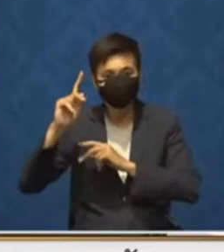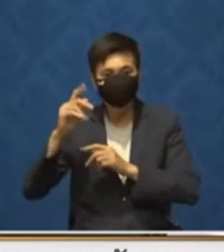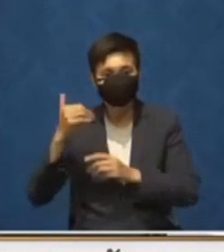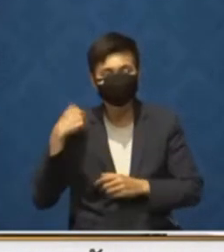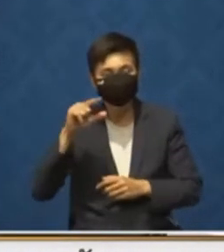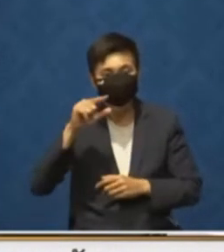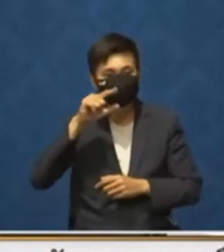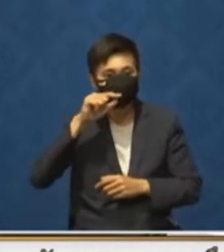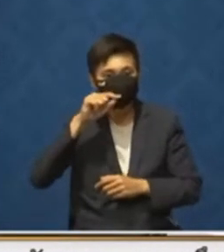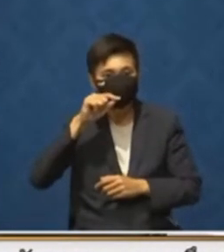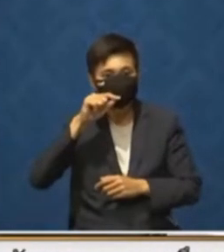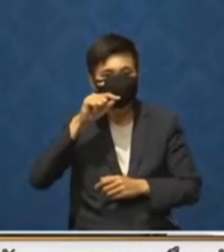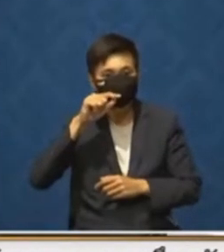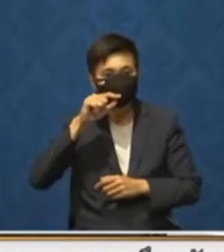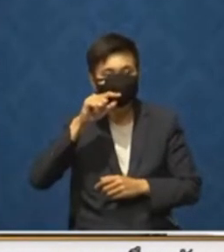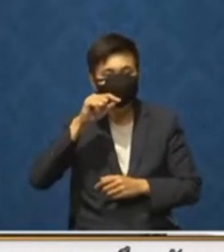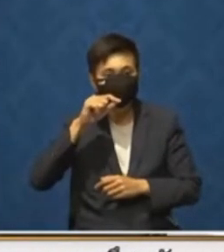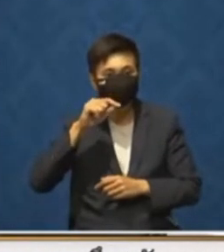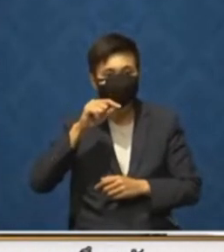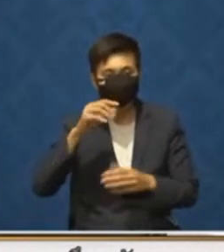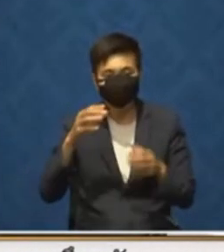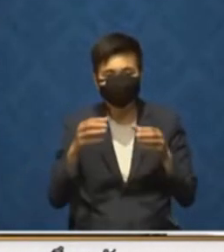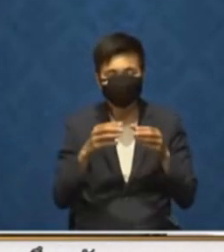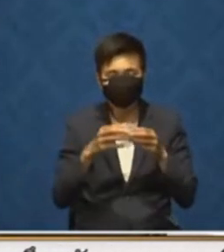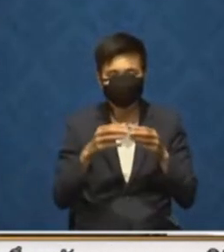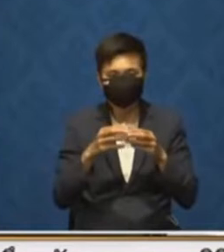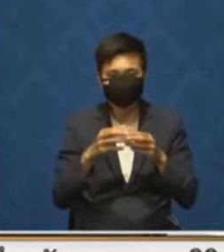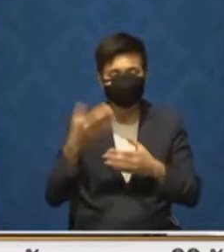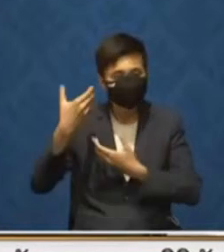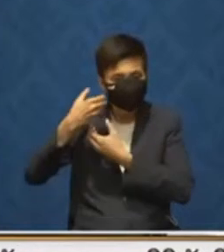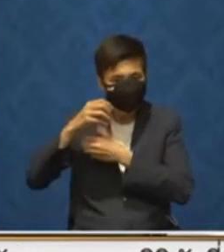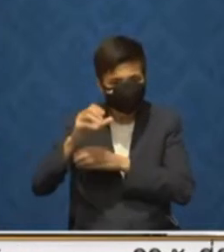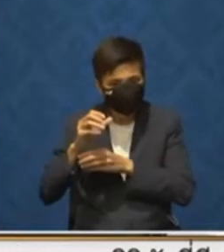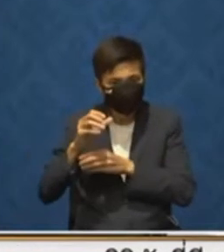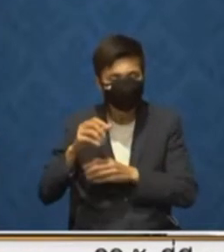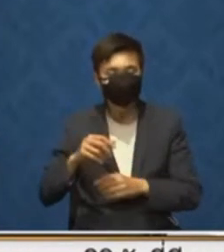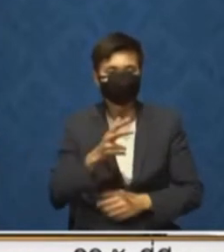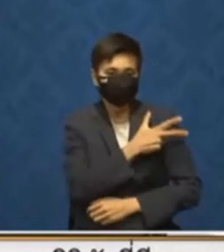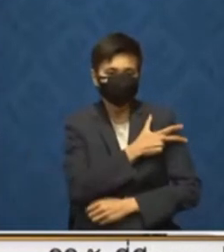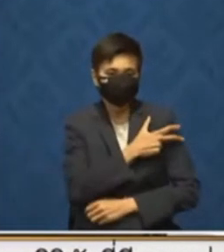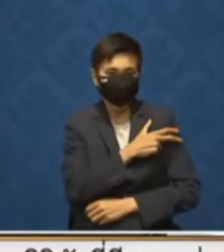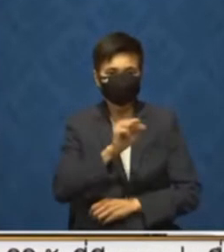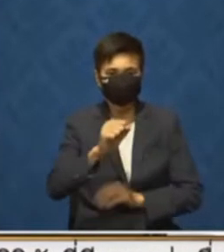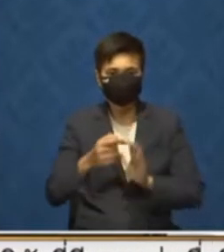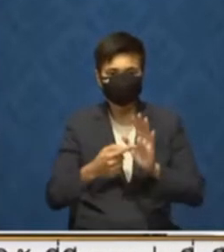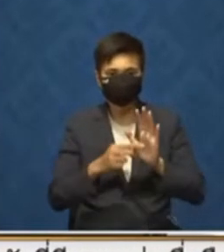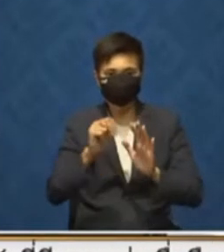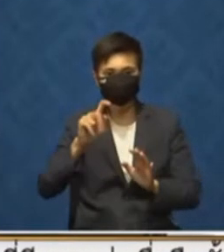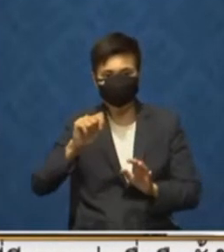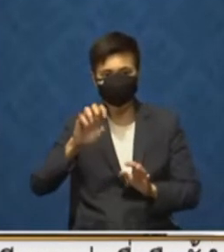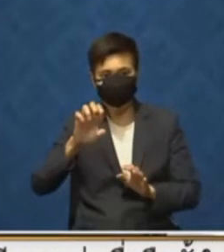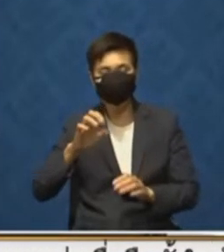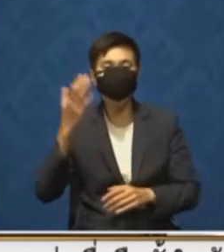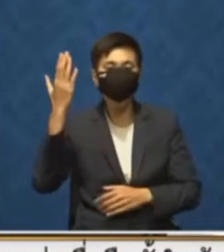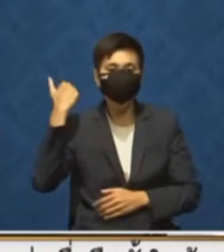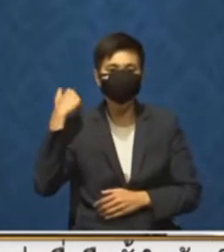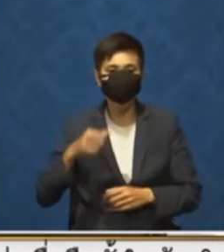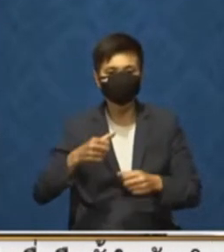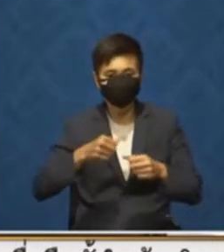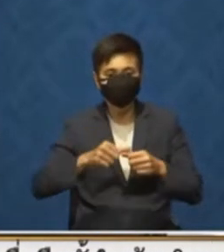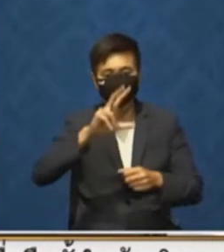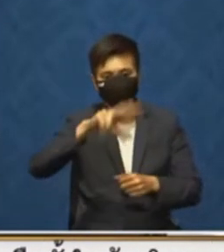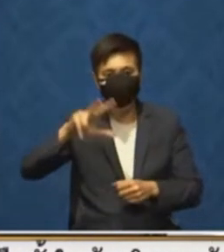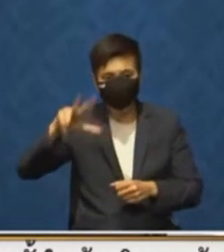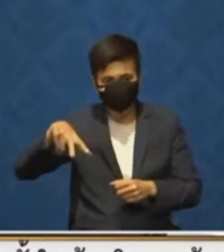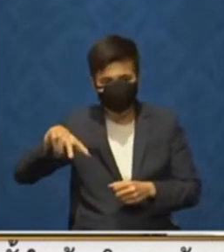พรรคถ้าผมล็อกเกอร์สันติพร้อมพัฒน์ที่ผมเคารพนับถือเพื่อเคยอยู่พรรคเพื่อไทยจะโดนบวชไม่